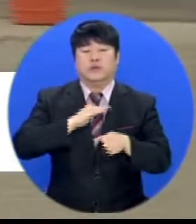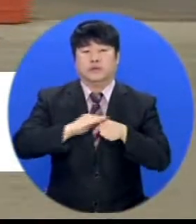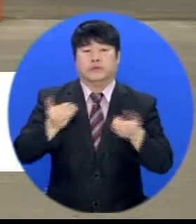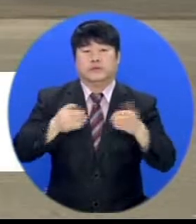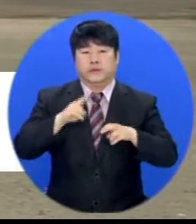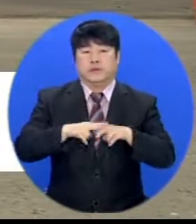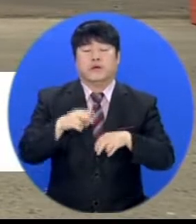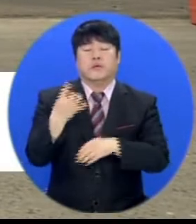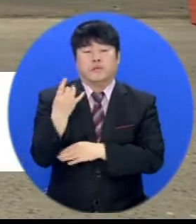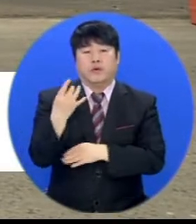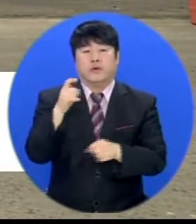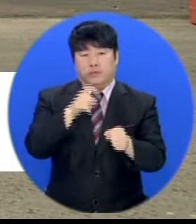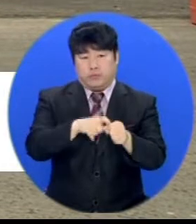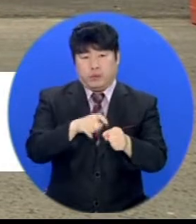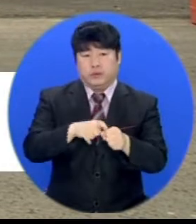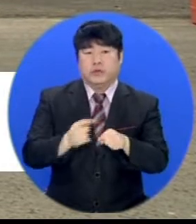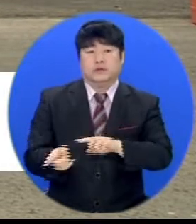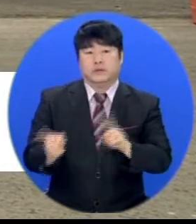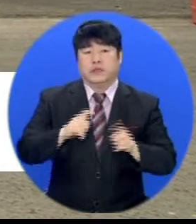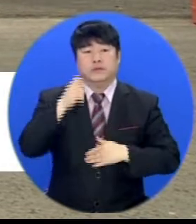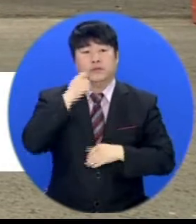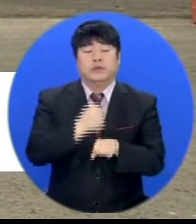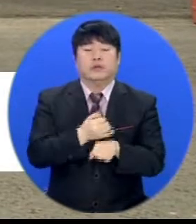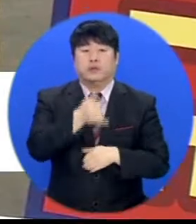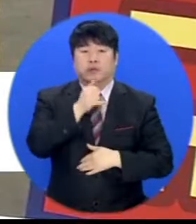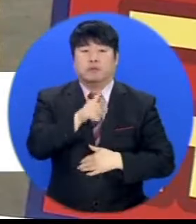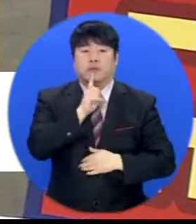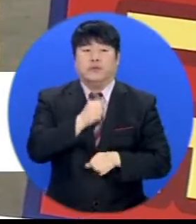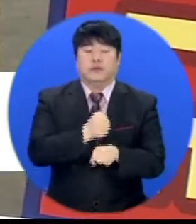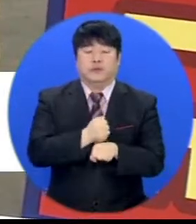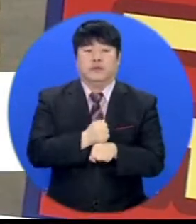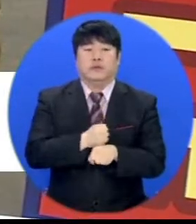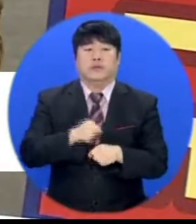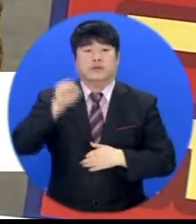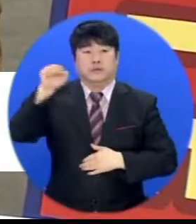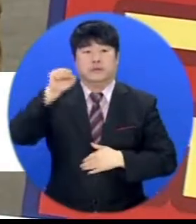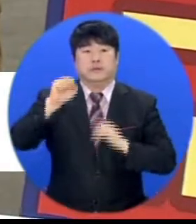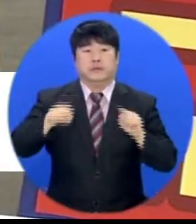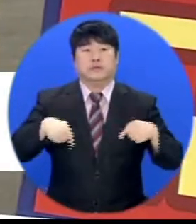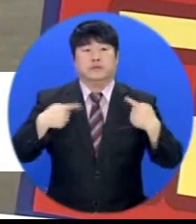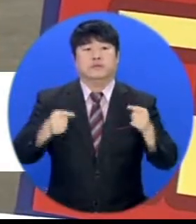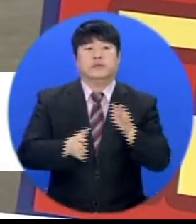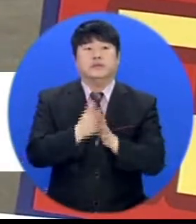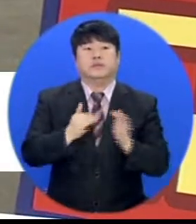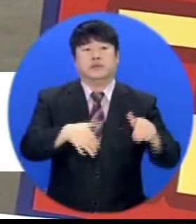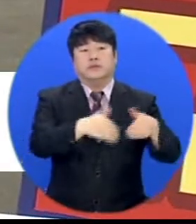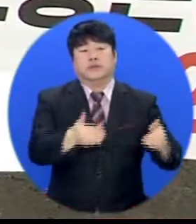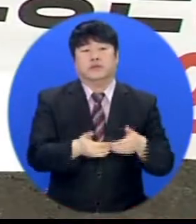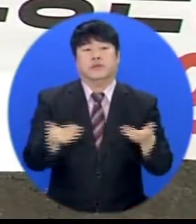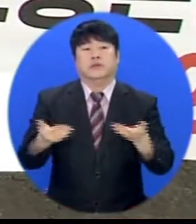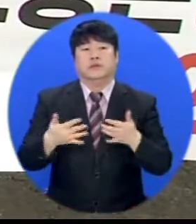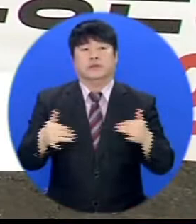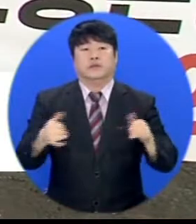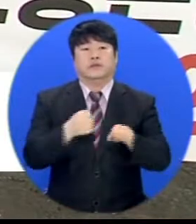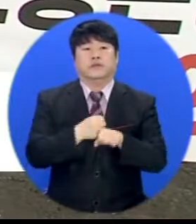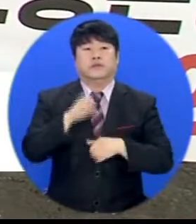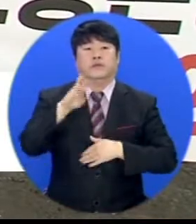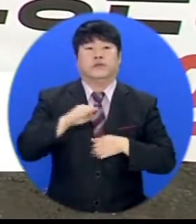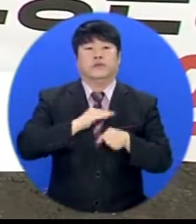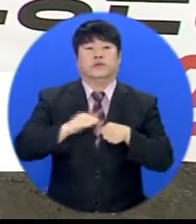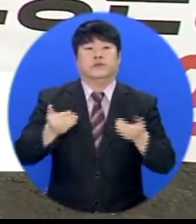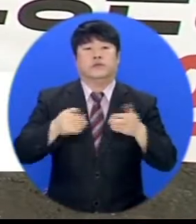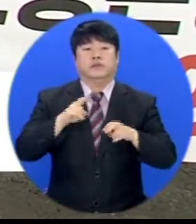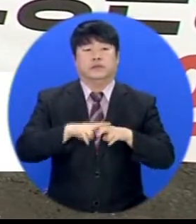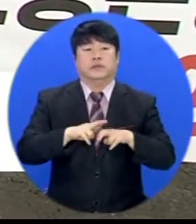취지와 정신을 살리지 못하고 있다고 지적했습니다. 집회에 참석한 시민단체와 노동자들은 광주형